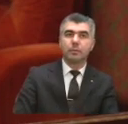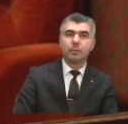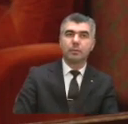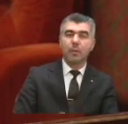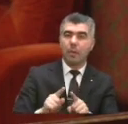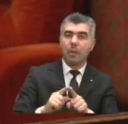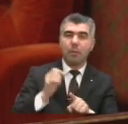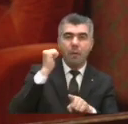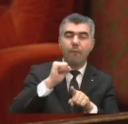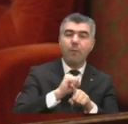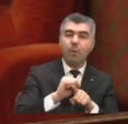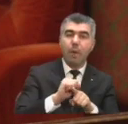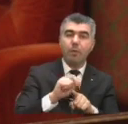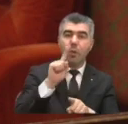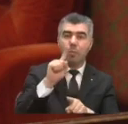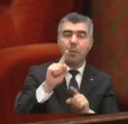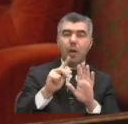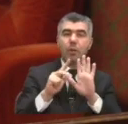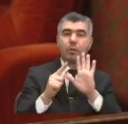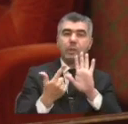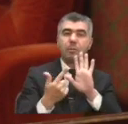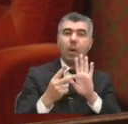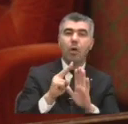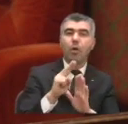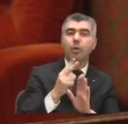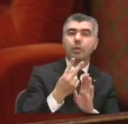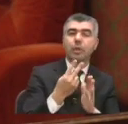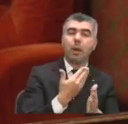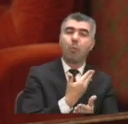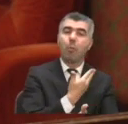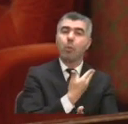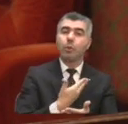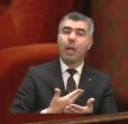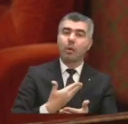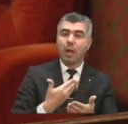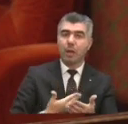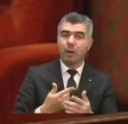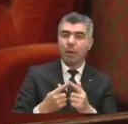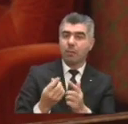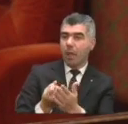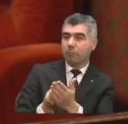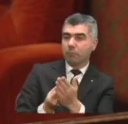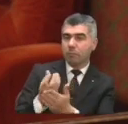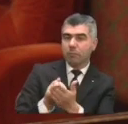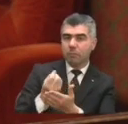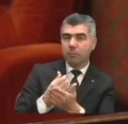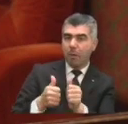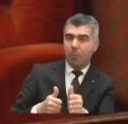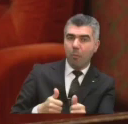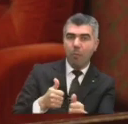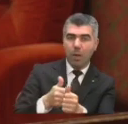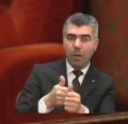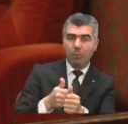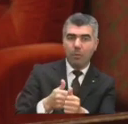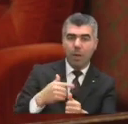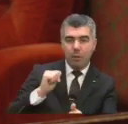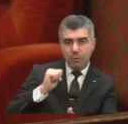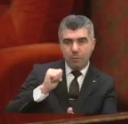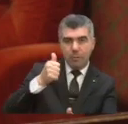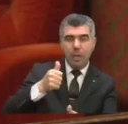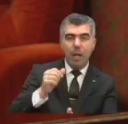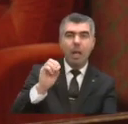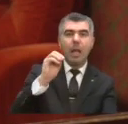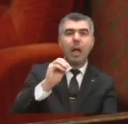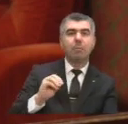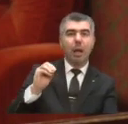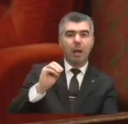كوننا 127 مستشار باش يوجه هاد الناس وباش يواكبهم. وبعد غدا الاربعاء ان شاء الله غادي نجمعوا